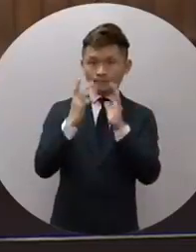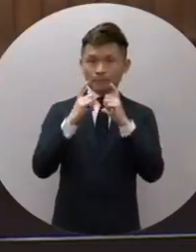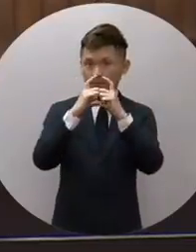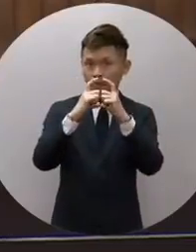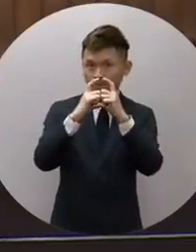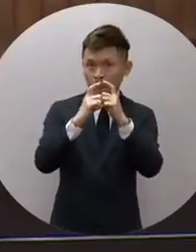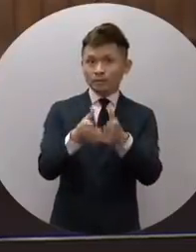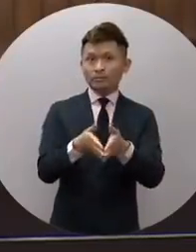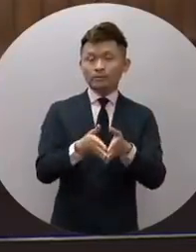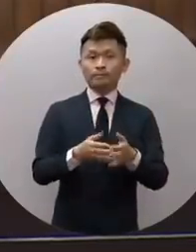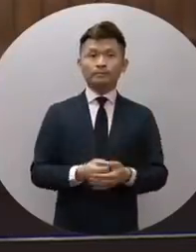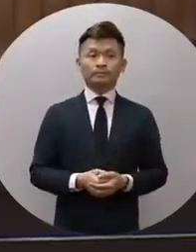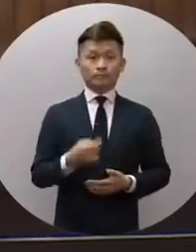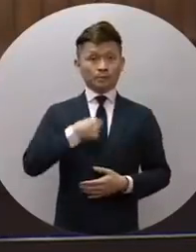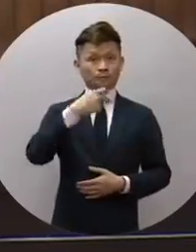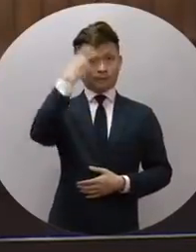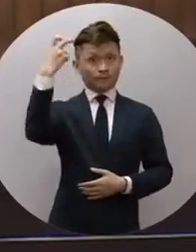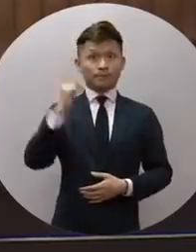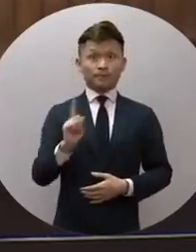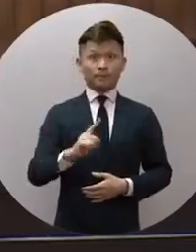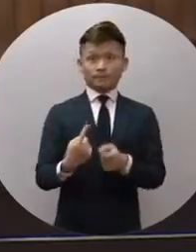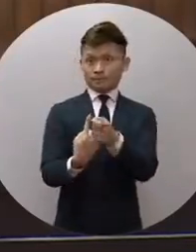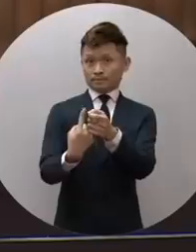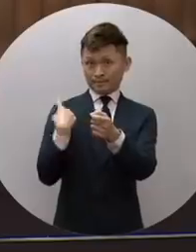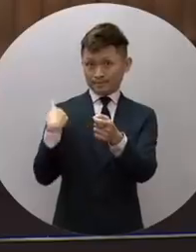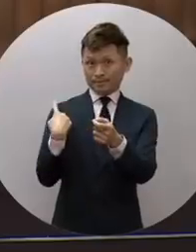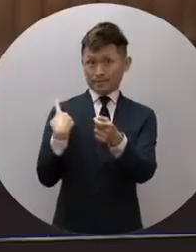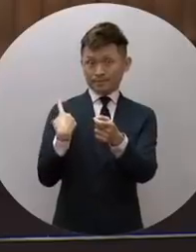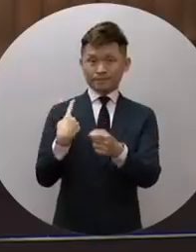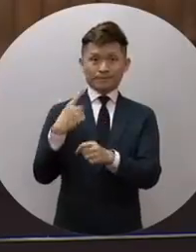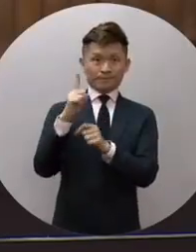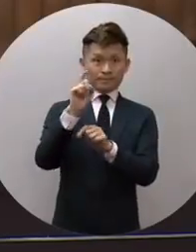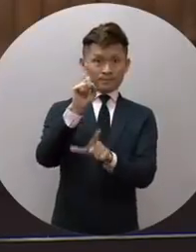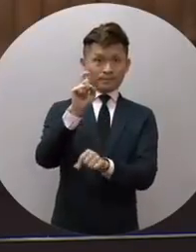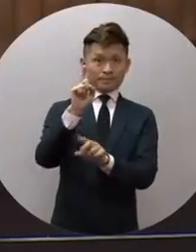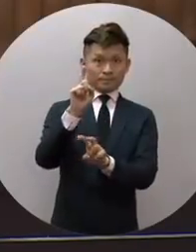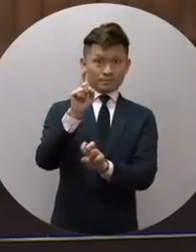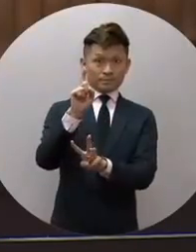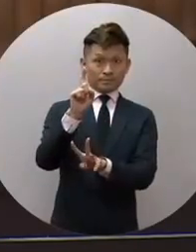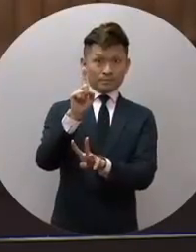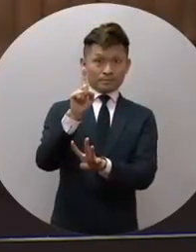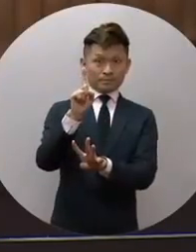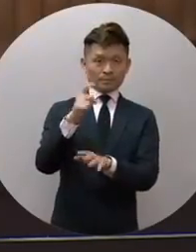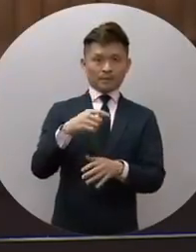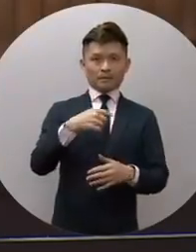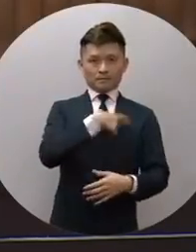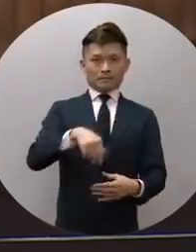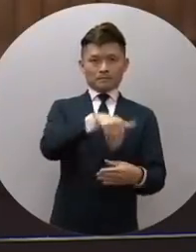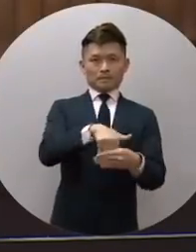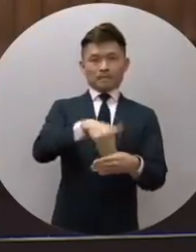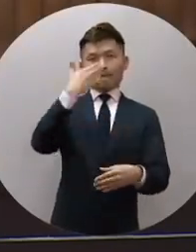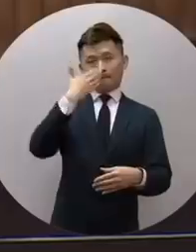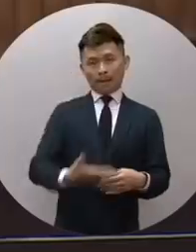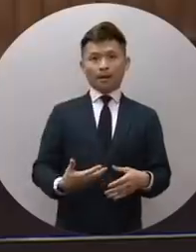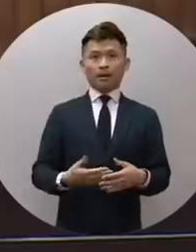应。金平发觉，是去年十一月二十四日选举失利之后，